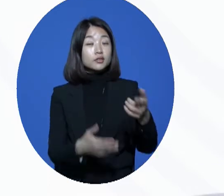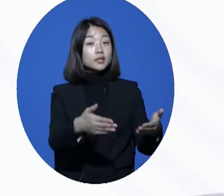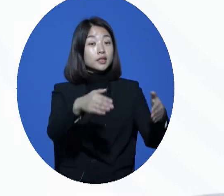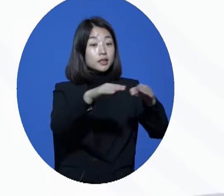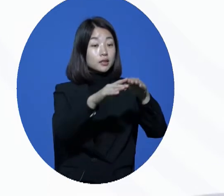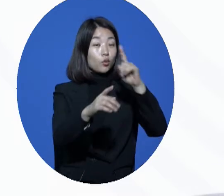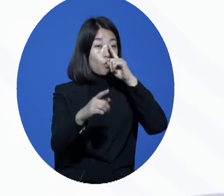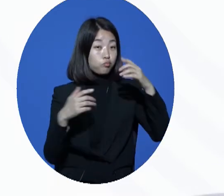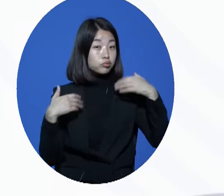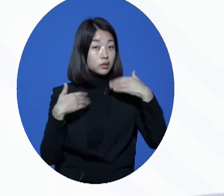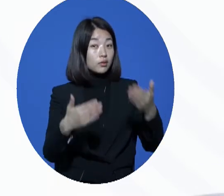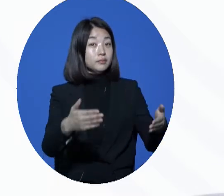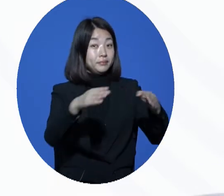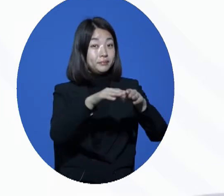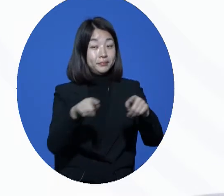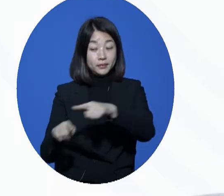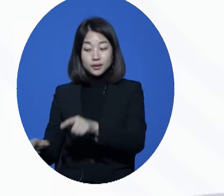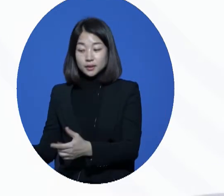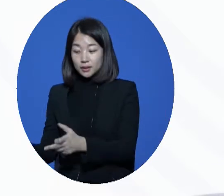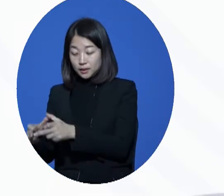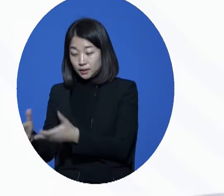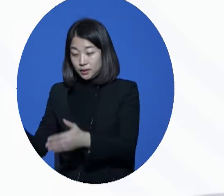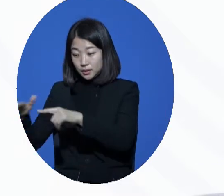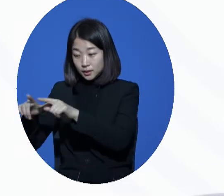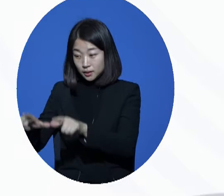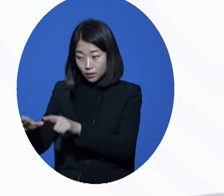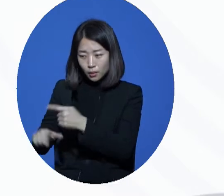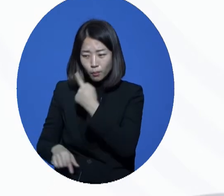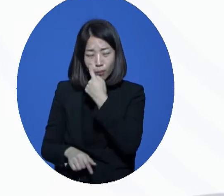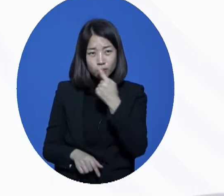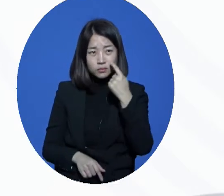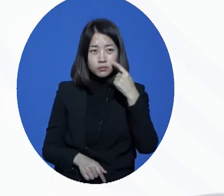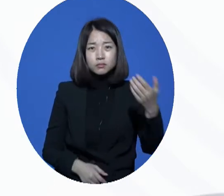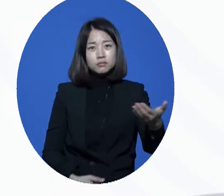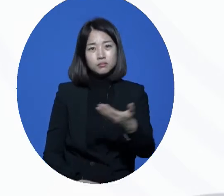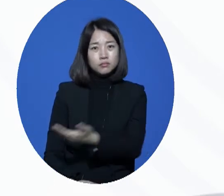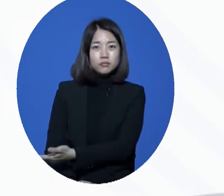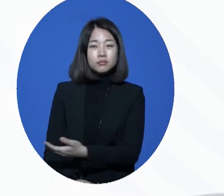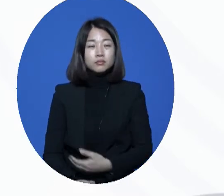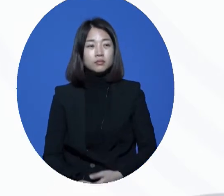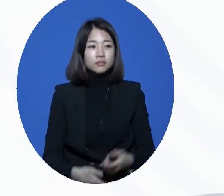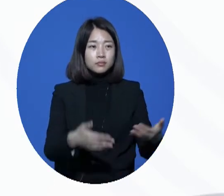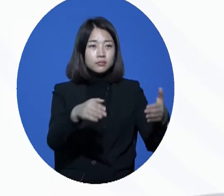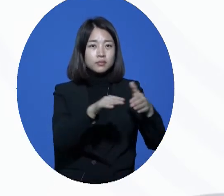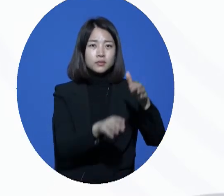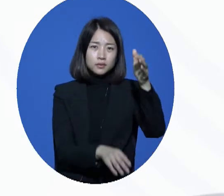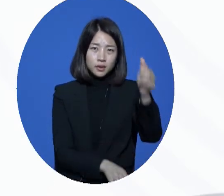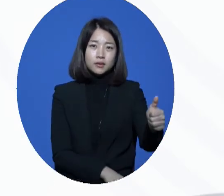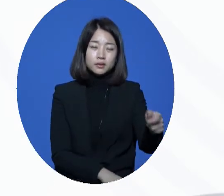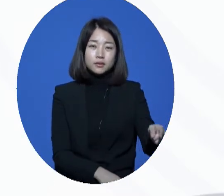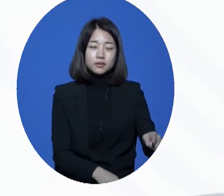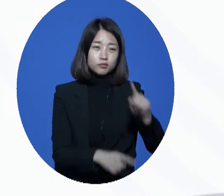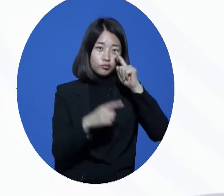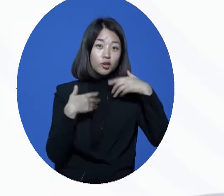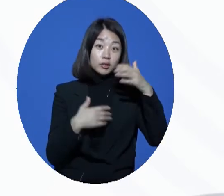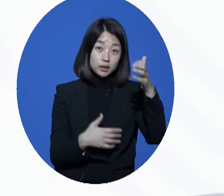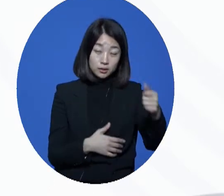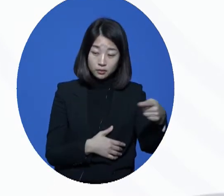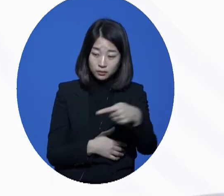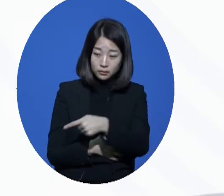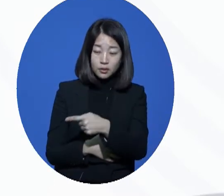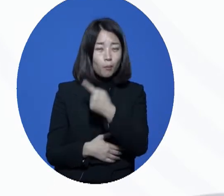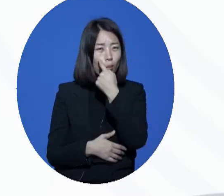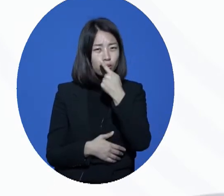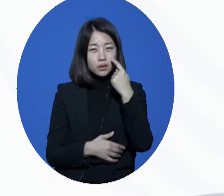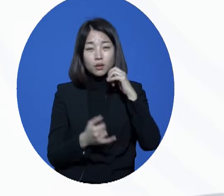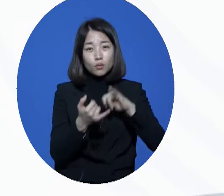거기 안에서 살고 있는 장애인의 생활에 대한 보장 책임을 기초지자체장이 지는 구조가 저는 필요한 것